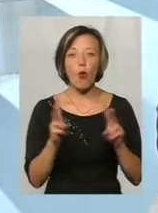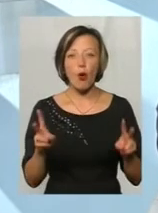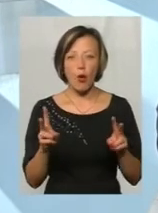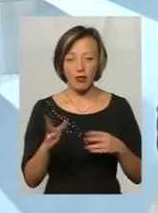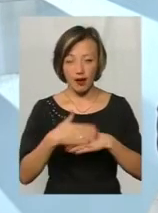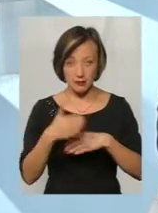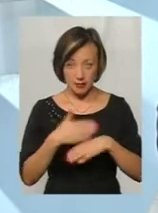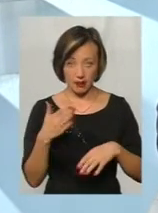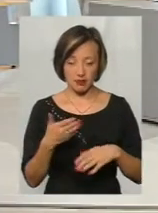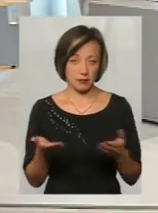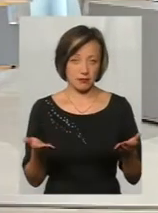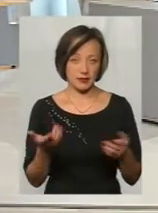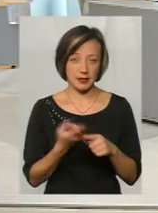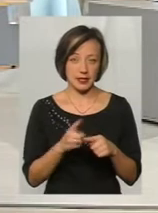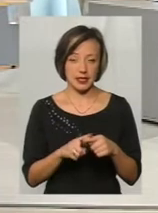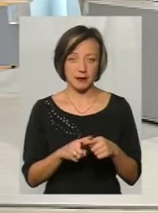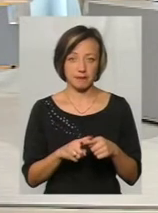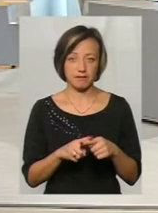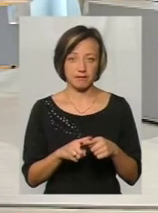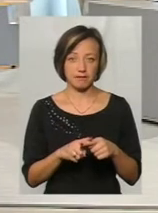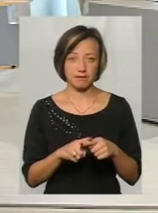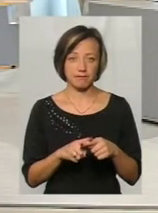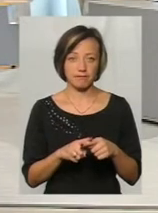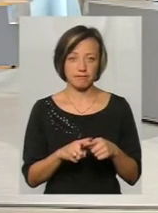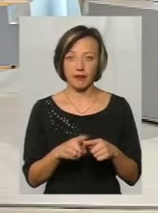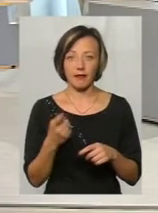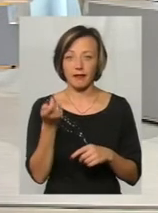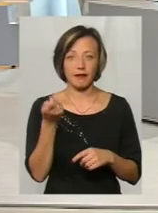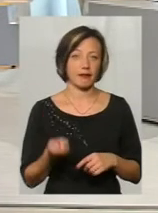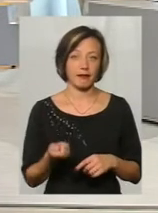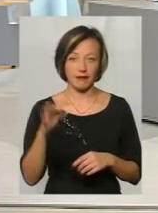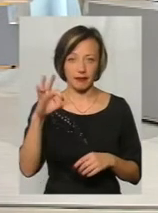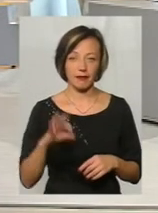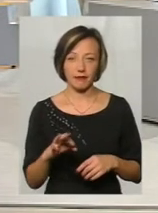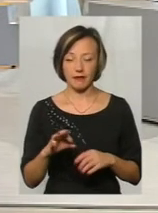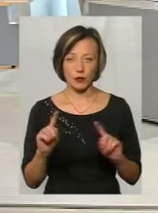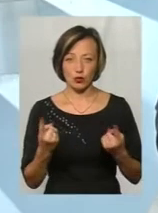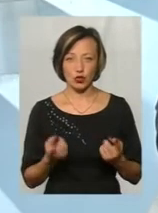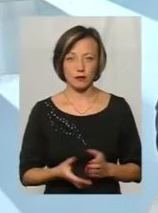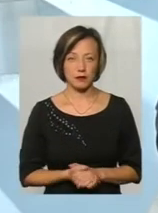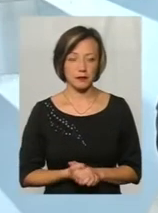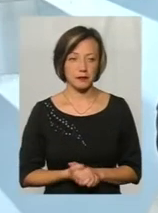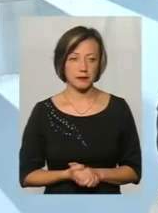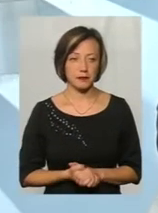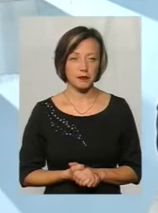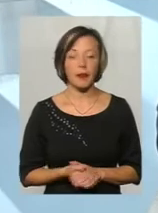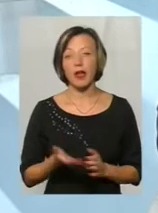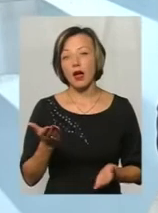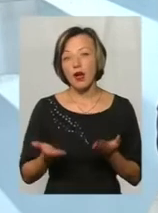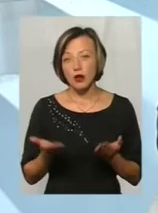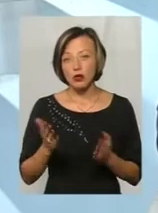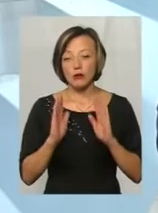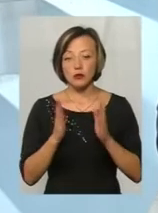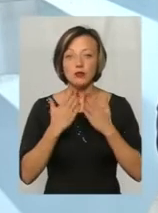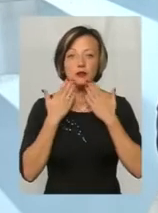притягнули до відповідальності, то це не то, що незначна частка, вона мізерна. А якщо буде